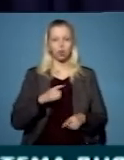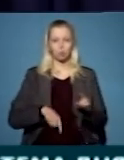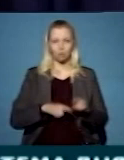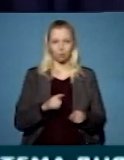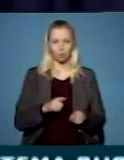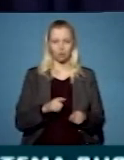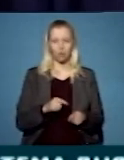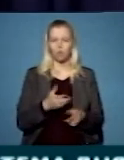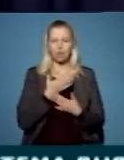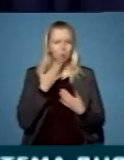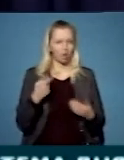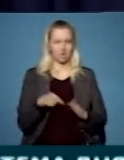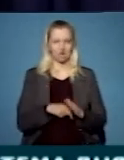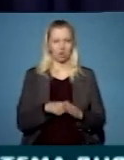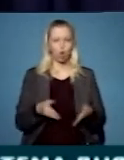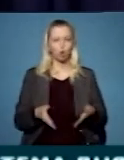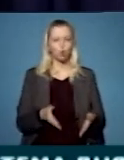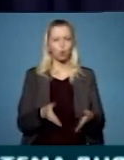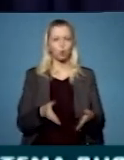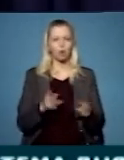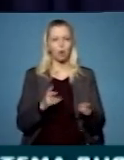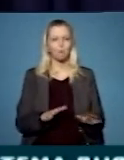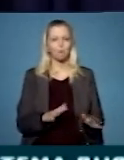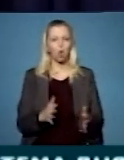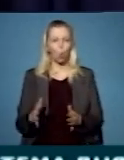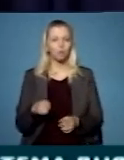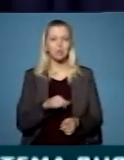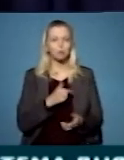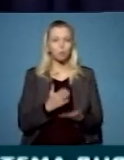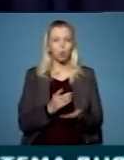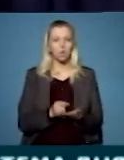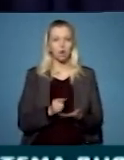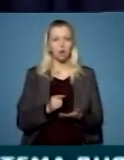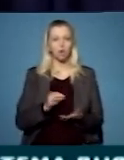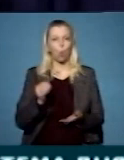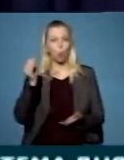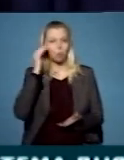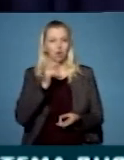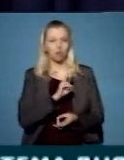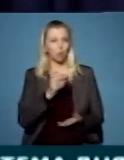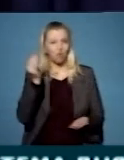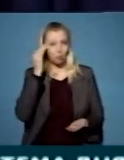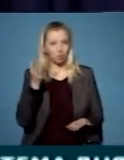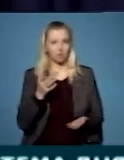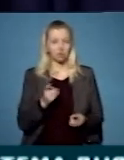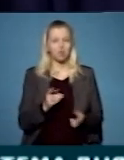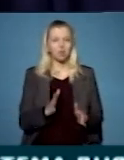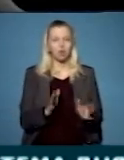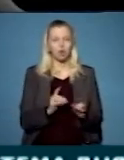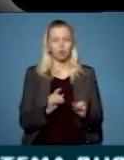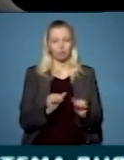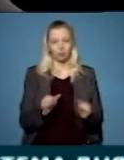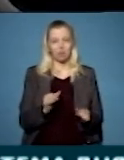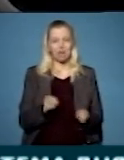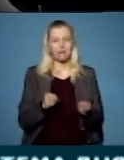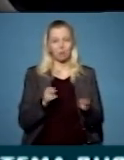і немає значення. Дорожньо-транспортна пригода, вона сама по собі не є умисним діянням. Ніхто навмисно, тобто це крайні випадки, так, кримінально